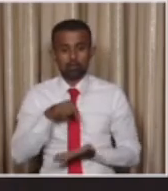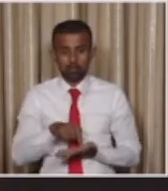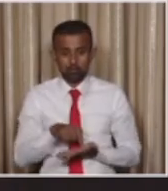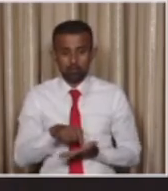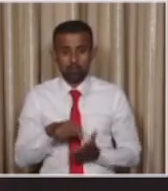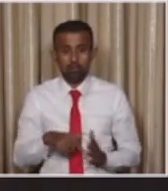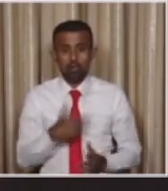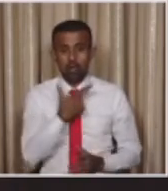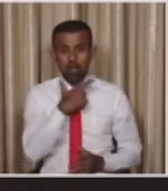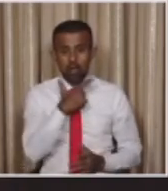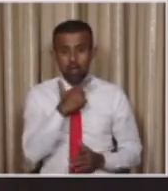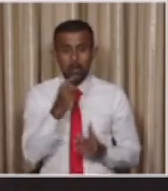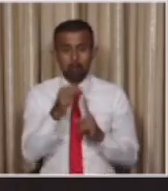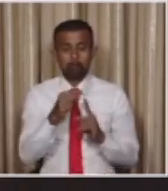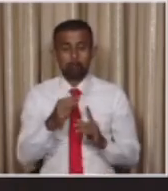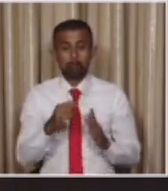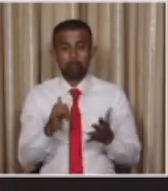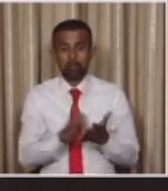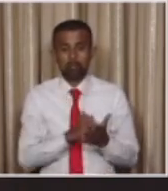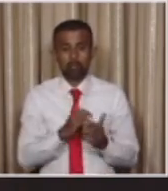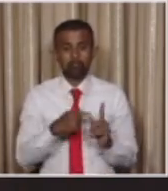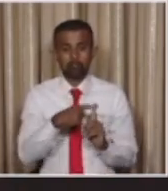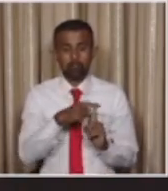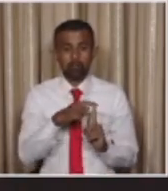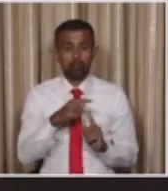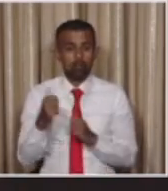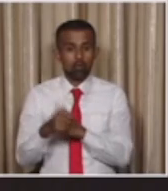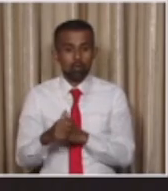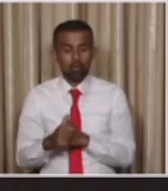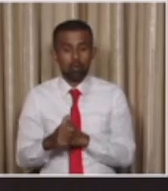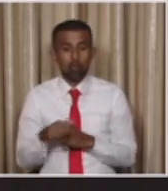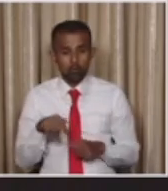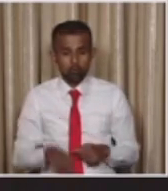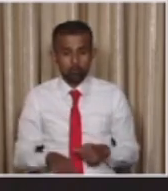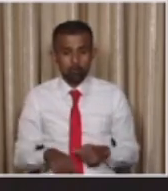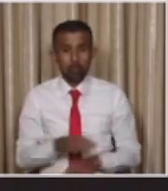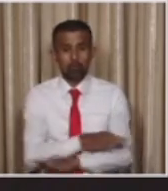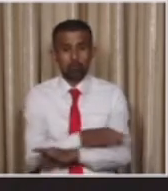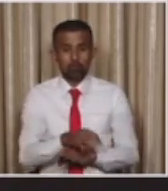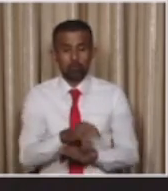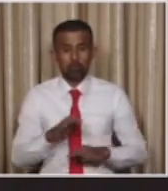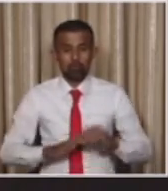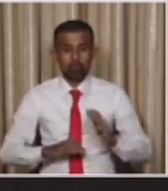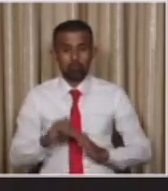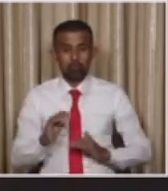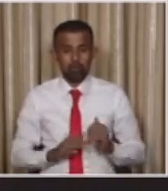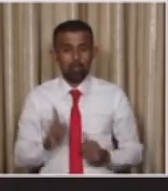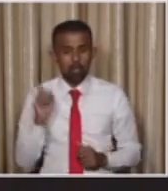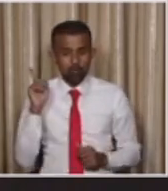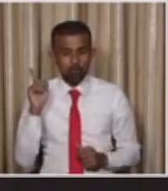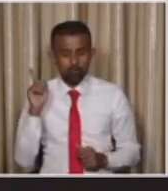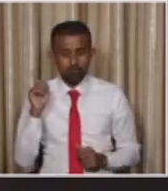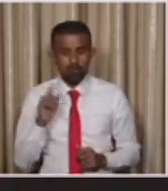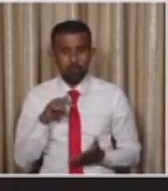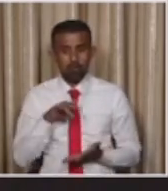අද ලන්ඩන්, පැරිස්, නිව්යෝර්ක් දියුණු නගර නිර්මාණය කරන්න මෙන්න මේ ක්‍රමවේදය භාවිතා කරන බව ඒ